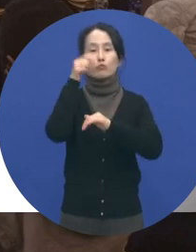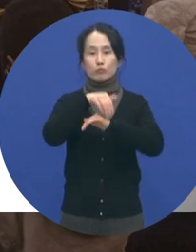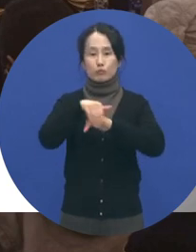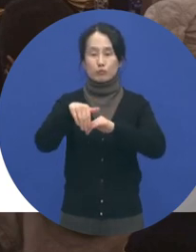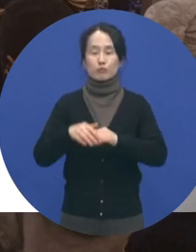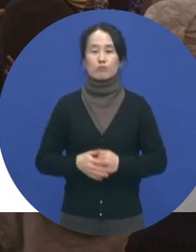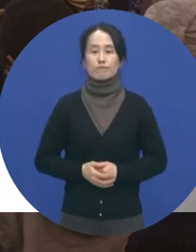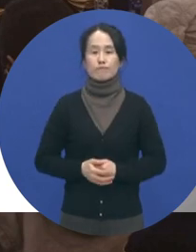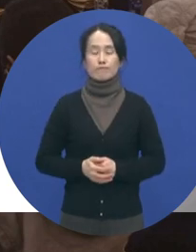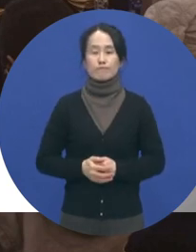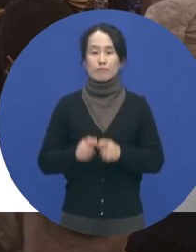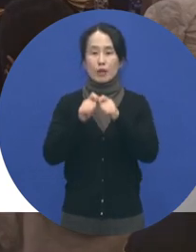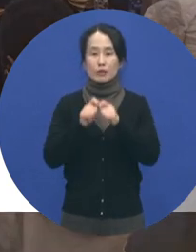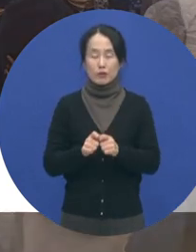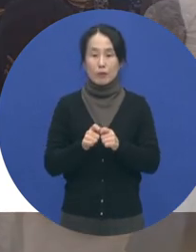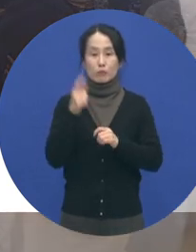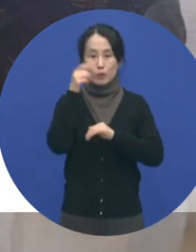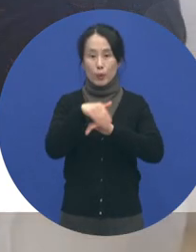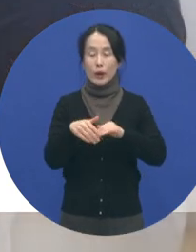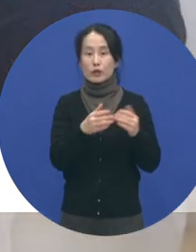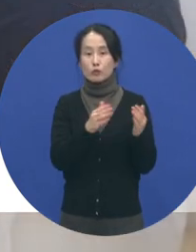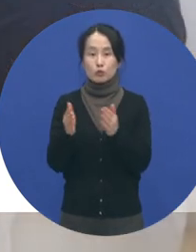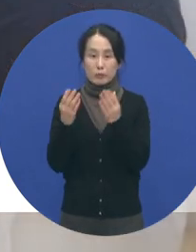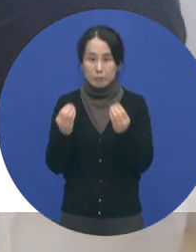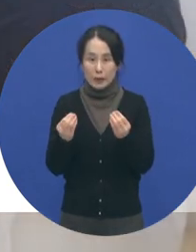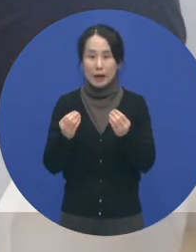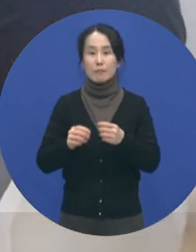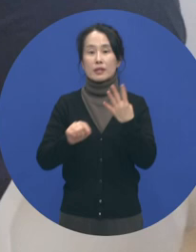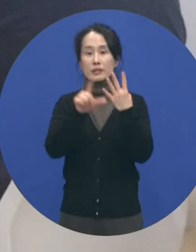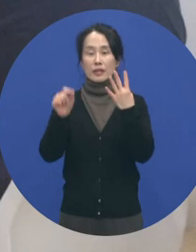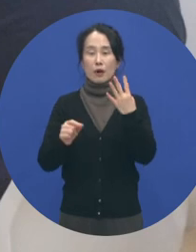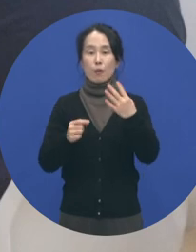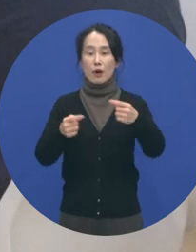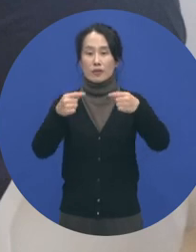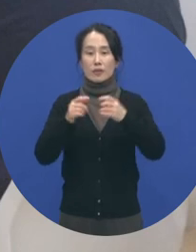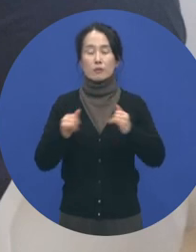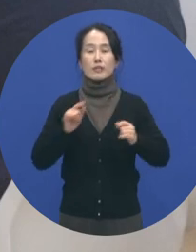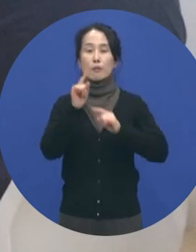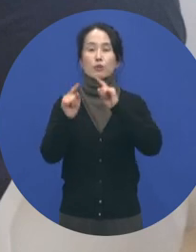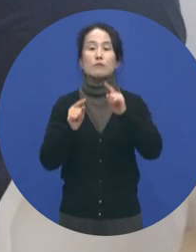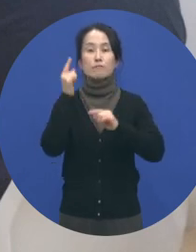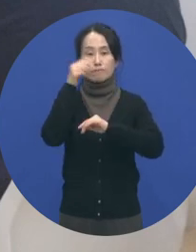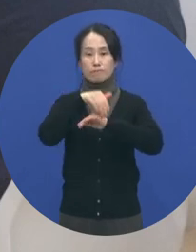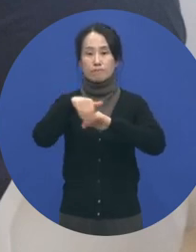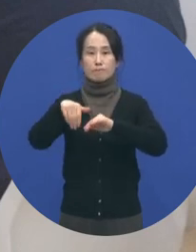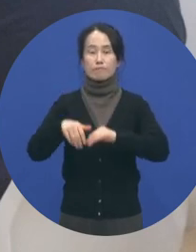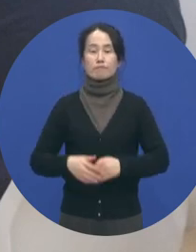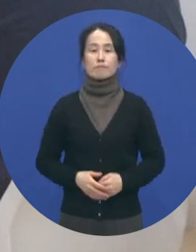예정입니다. 도는 세부 설계를 거쳐 오는 4월 참여자를 모집할 계획입니다.